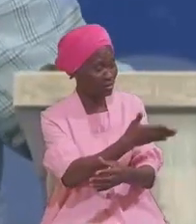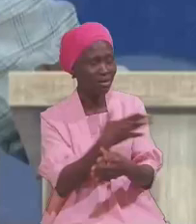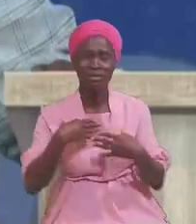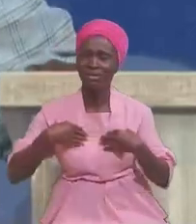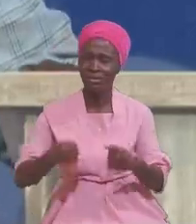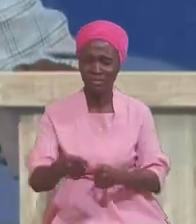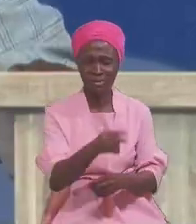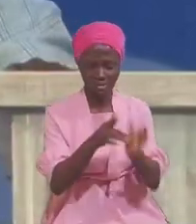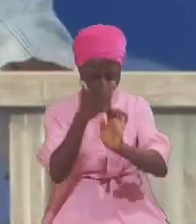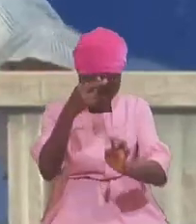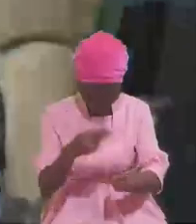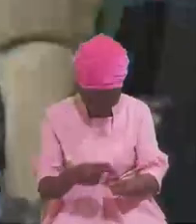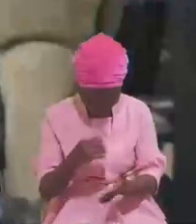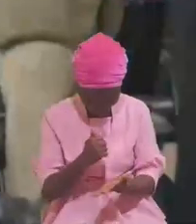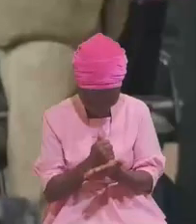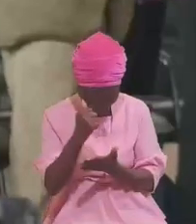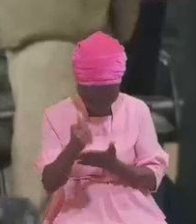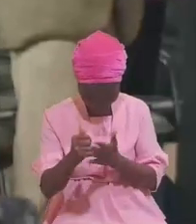de Jésus-Christ.